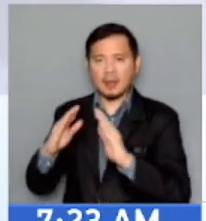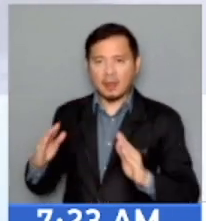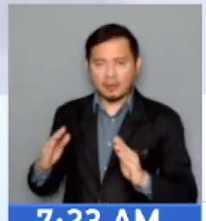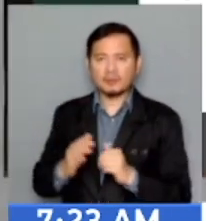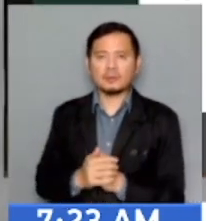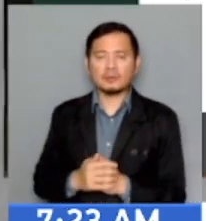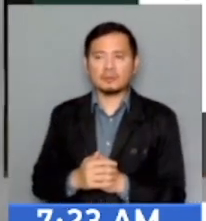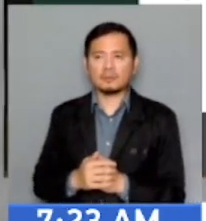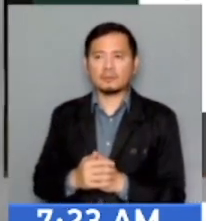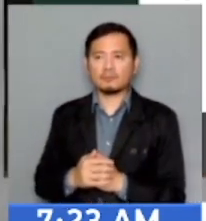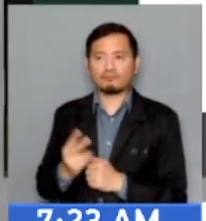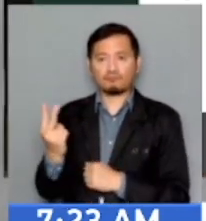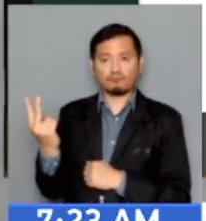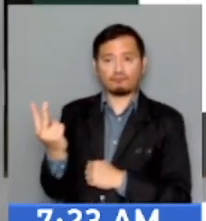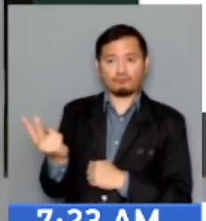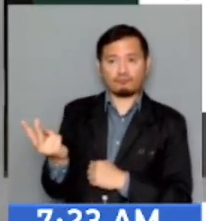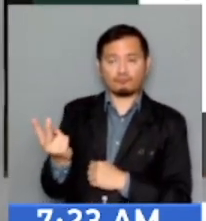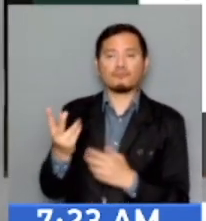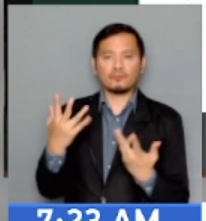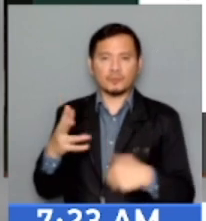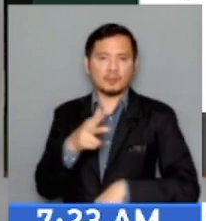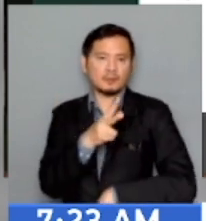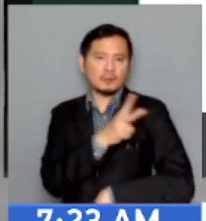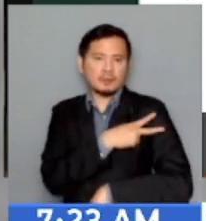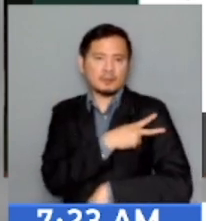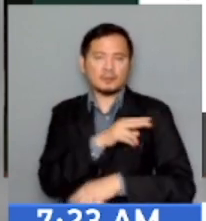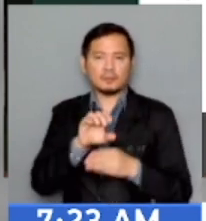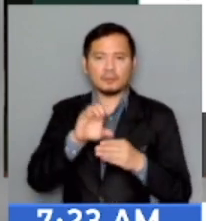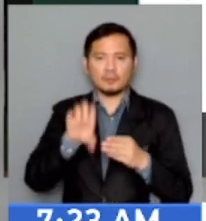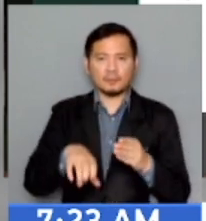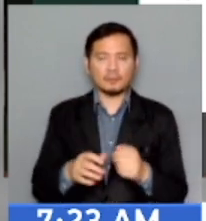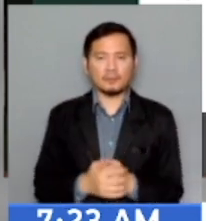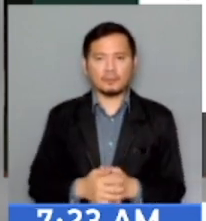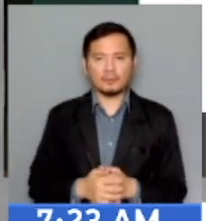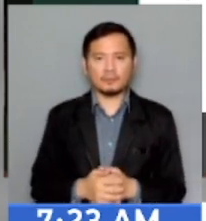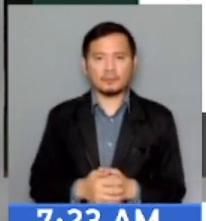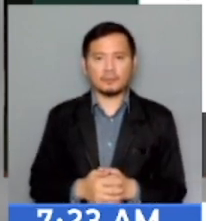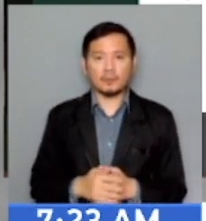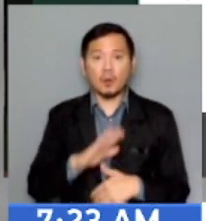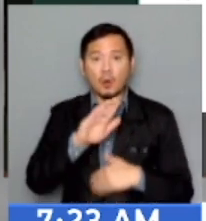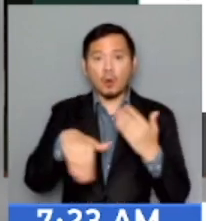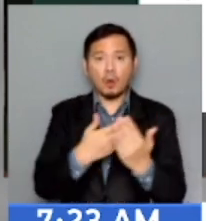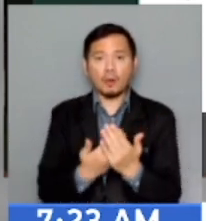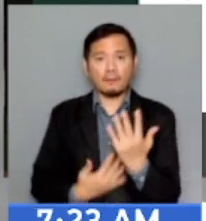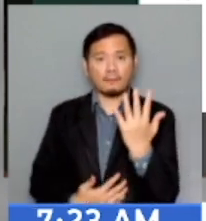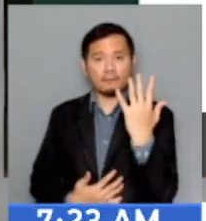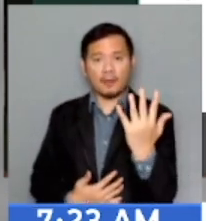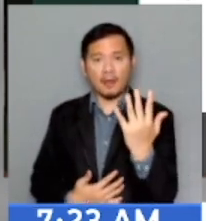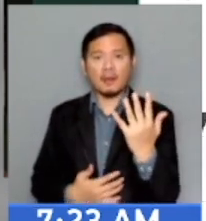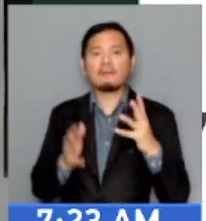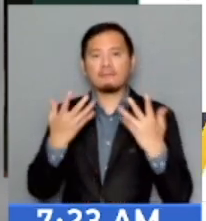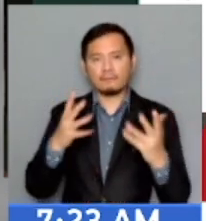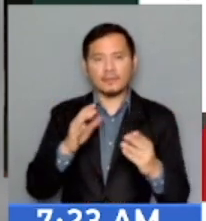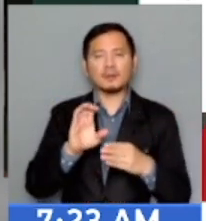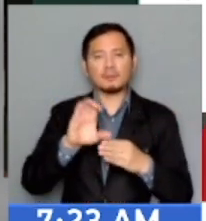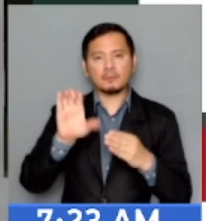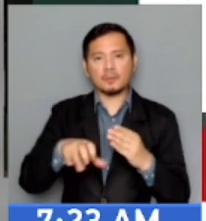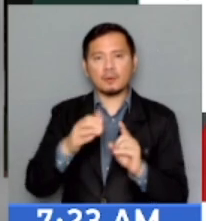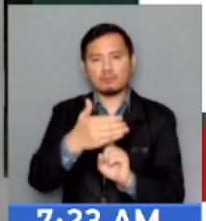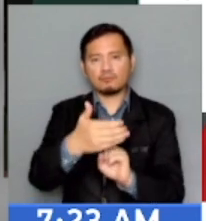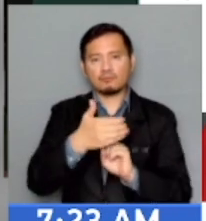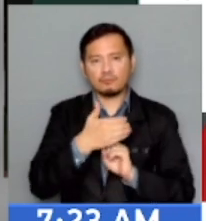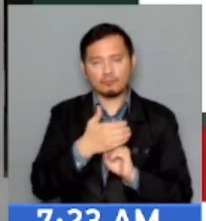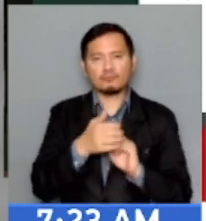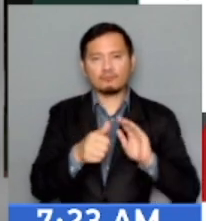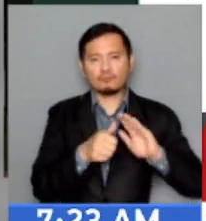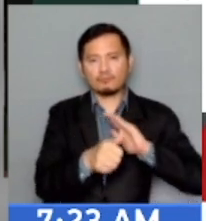vaccinated. Ang lahat ng mga kasong ito ay nakatapos na po ng kanilang home isolation at considered asymptomatic